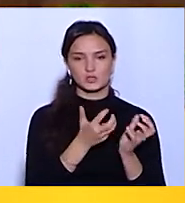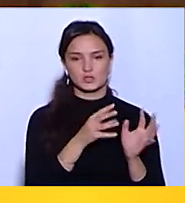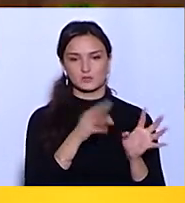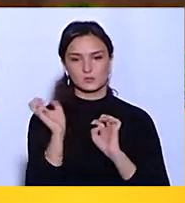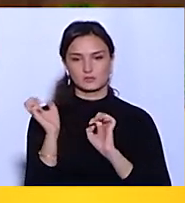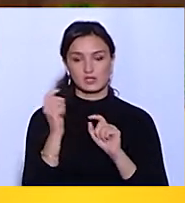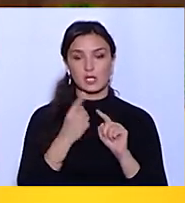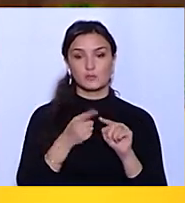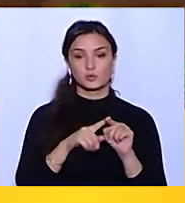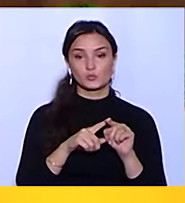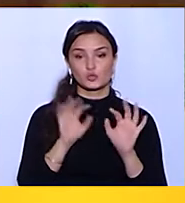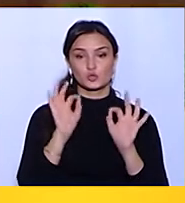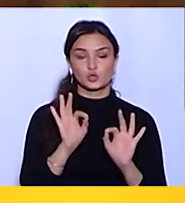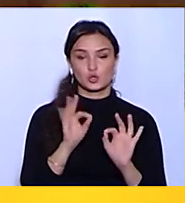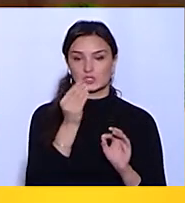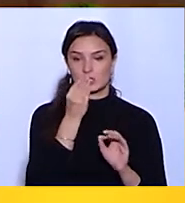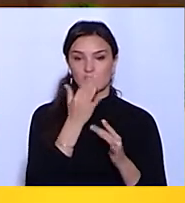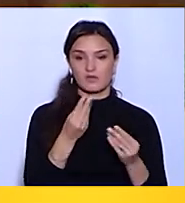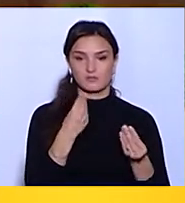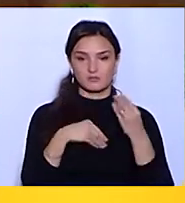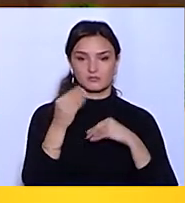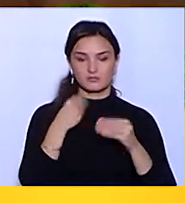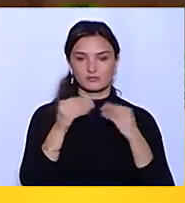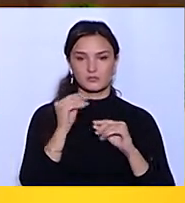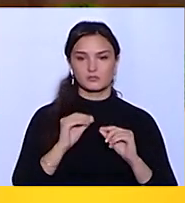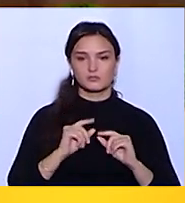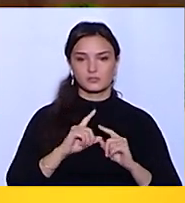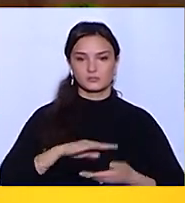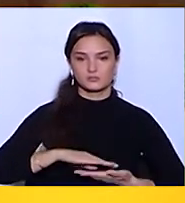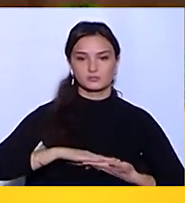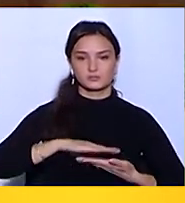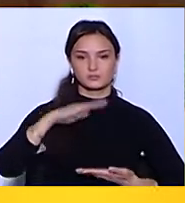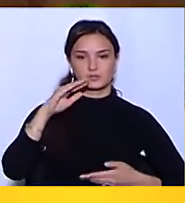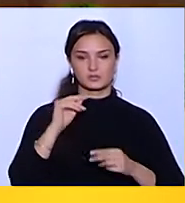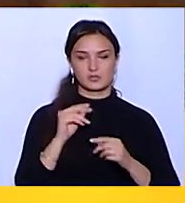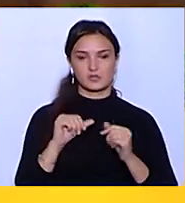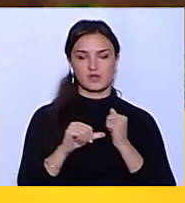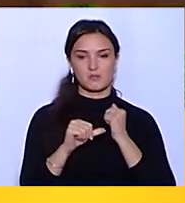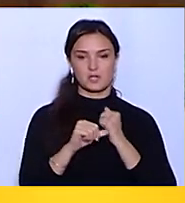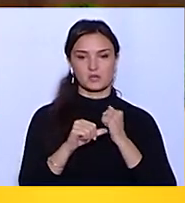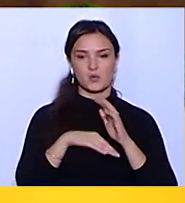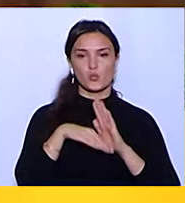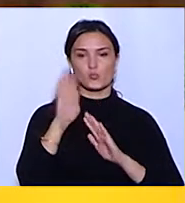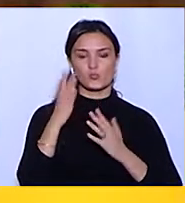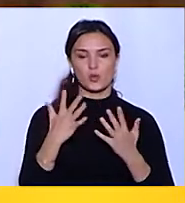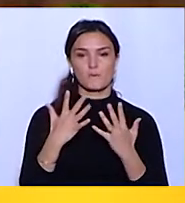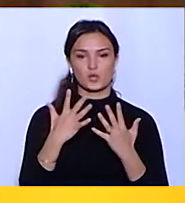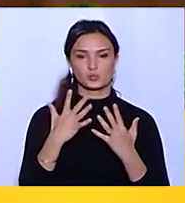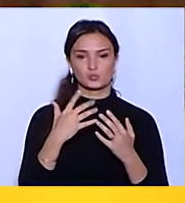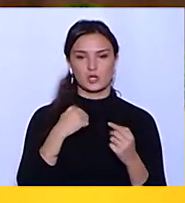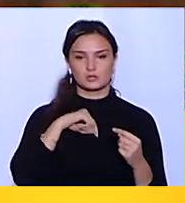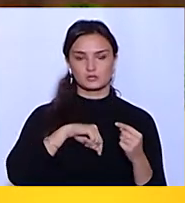და ამიტომ სწორად შერჩეული საკვები ჩვენ გვეხმარება ჩვენი ბუნებრივი რესურსების შენარჩუნებაში და უფრო ეფექტურად